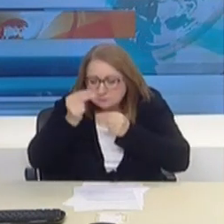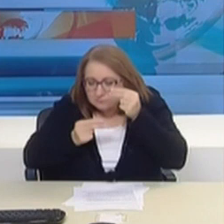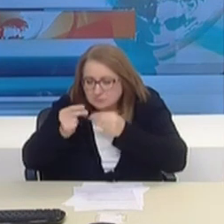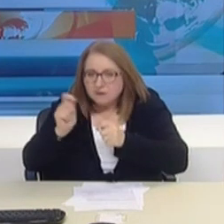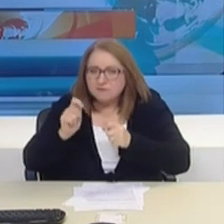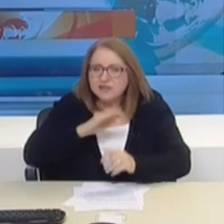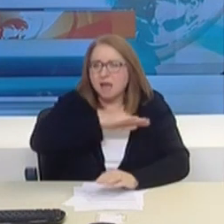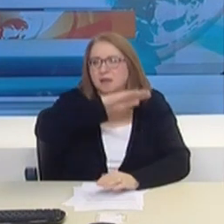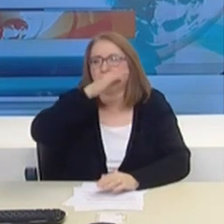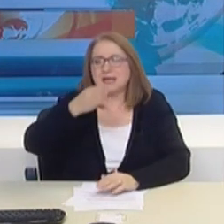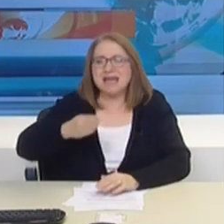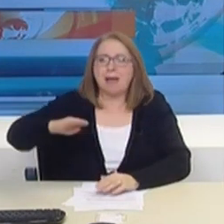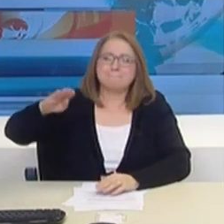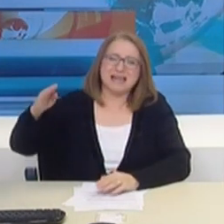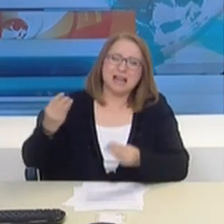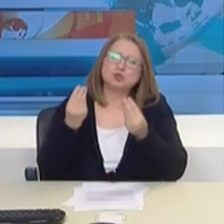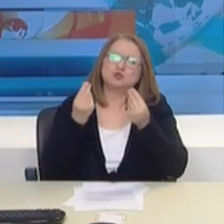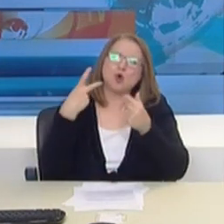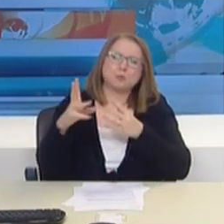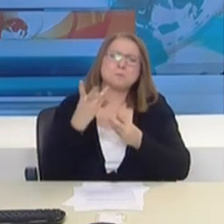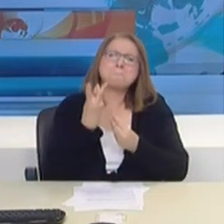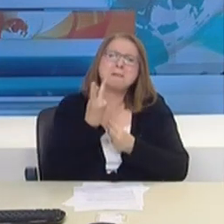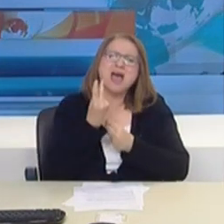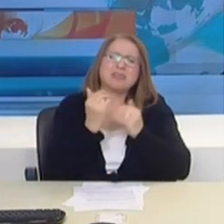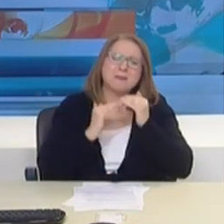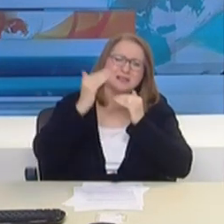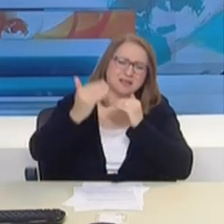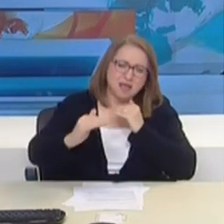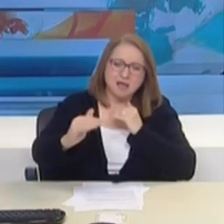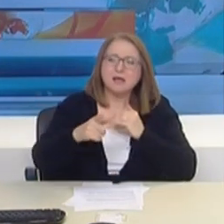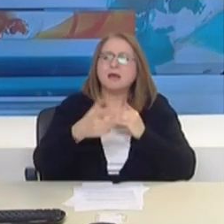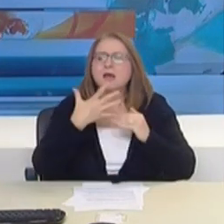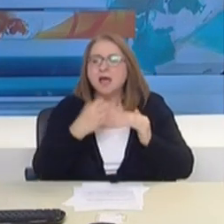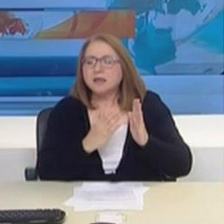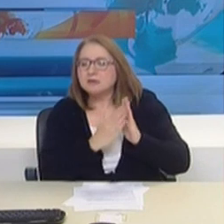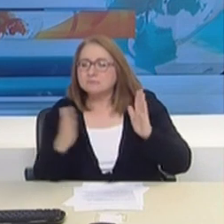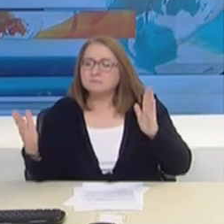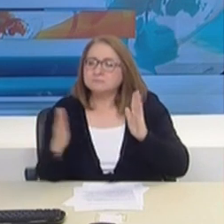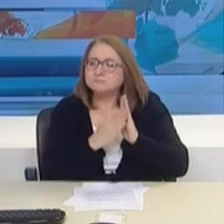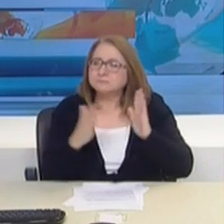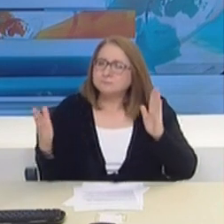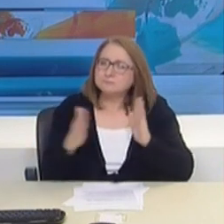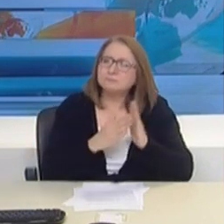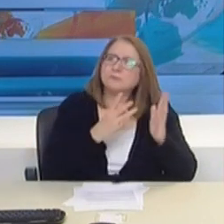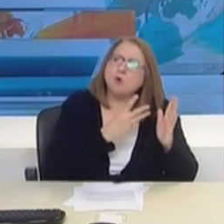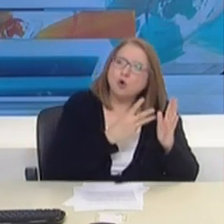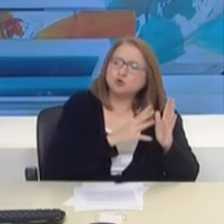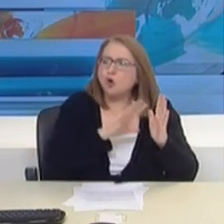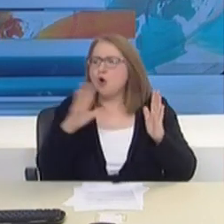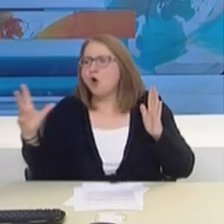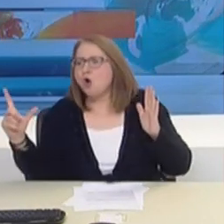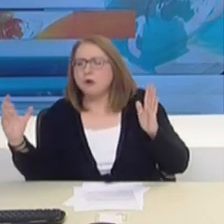σας είπα, 8 με 10.000 άνθρωποι να νοσούν ή να έχουν τον ιό, να είναι μολυσμένοι από τον ιό στην πατρίδα, και έχει και ένα εύρος για το